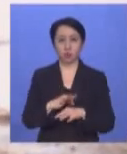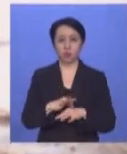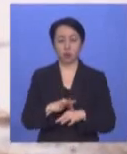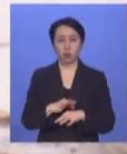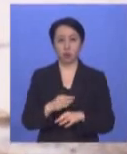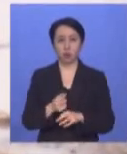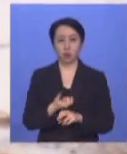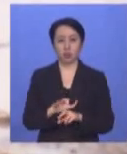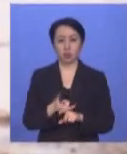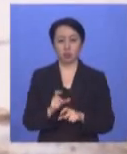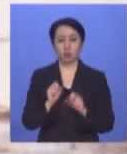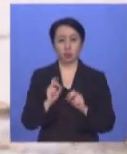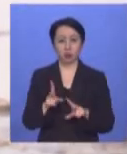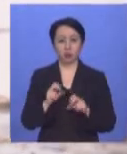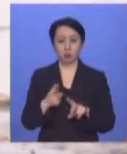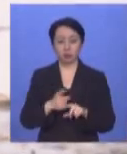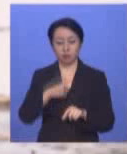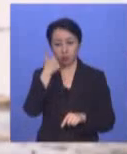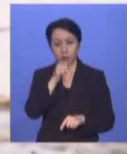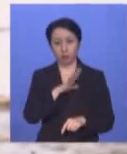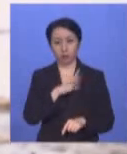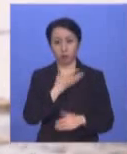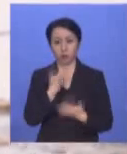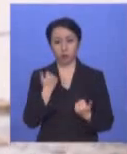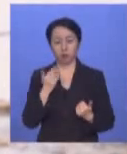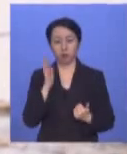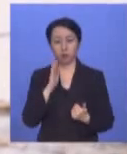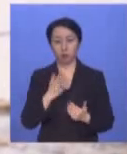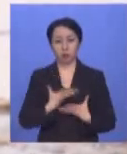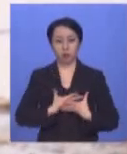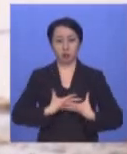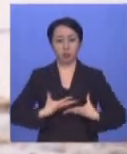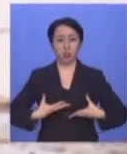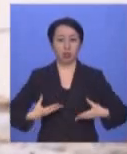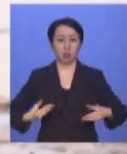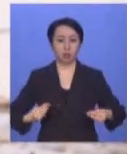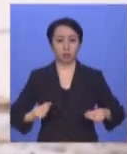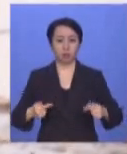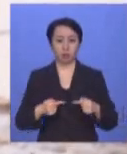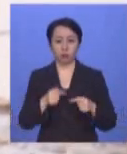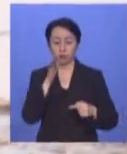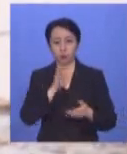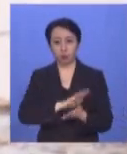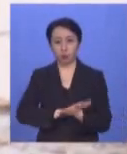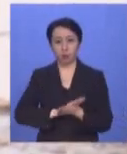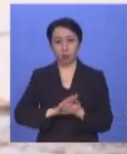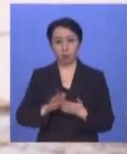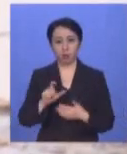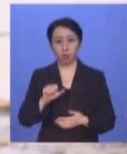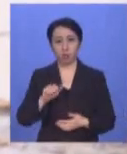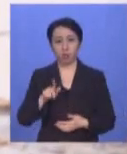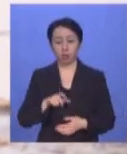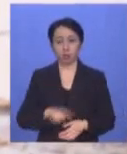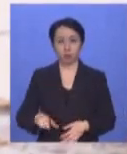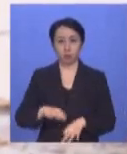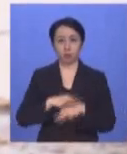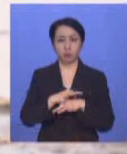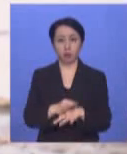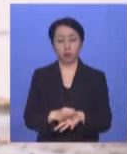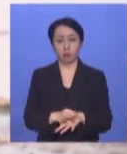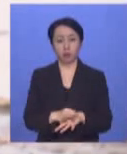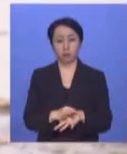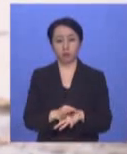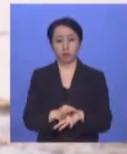у нас, мы не допустили в этом году подтопления талыми водами. Своевременно были расчищены арыки. Было определено очернение,